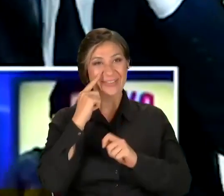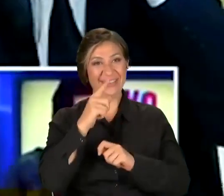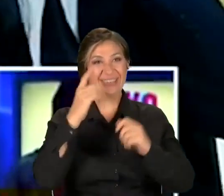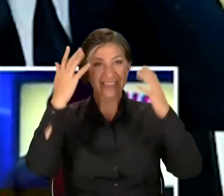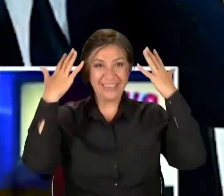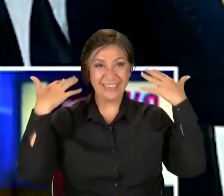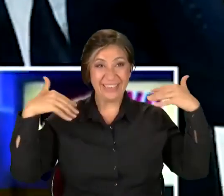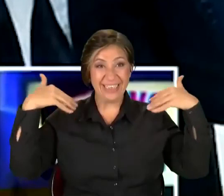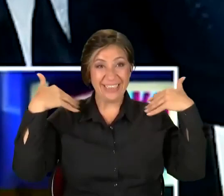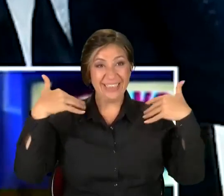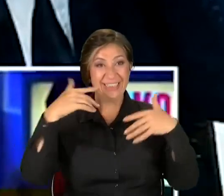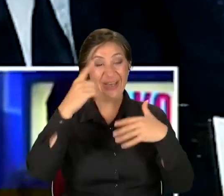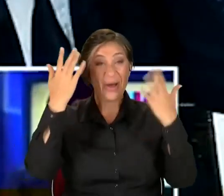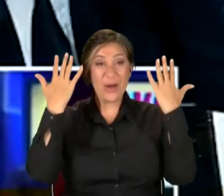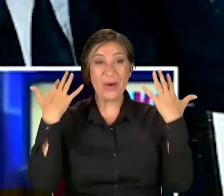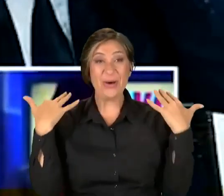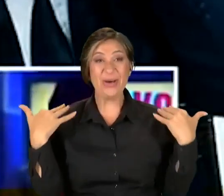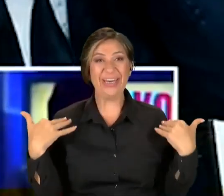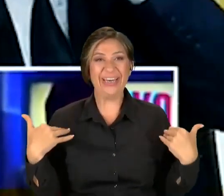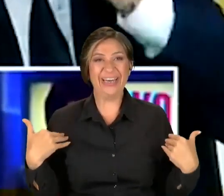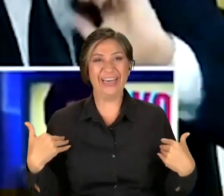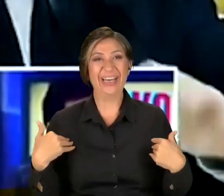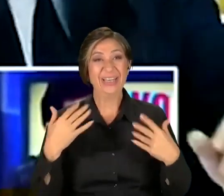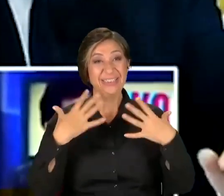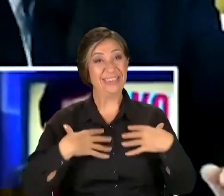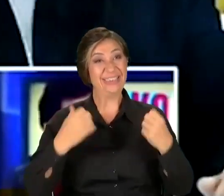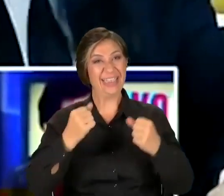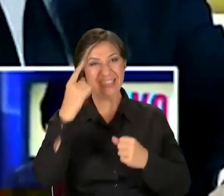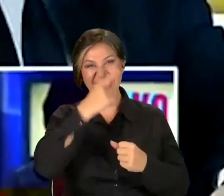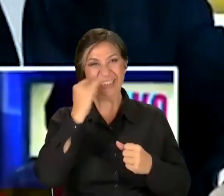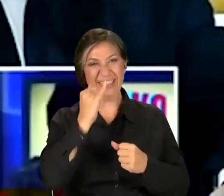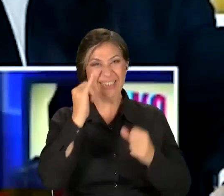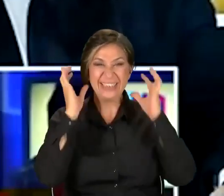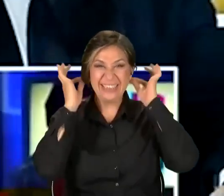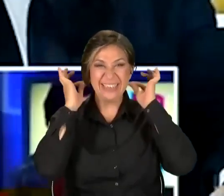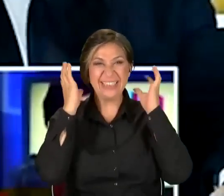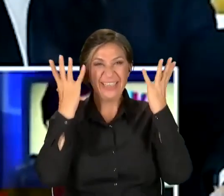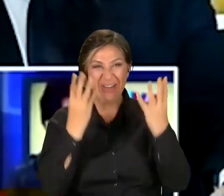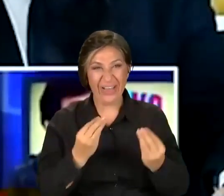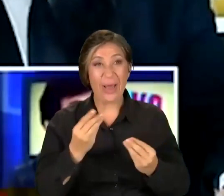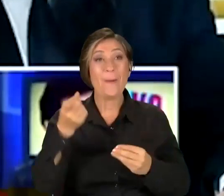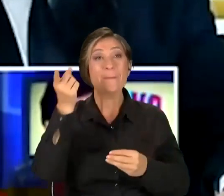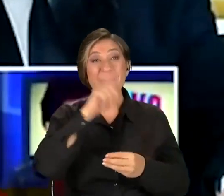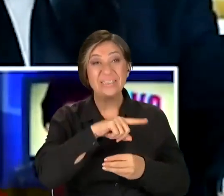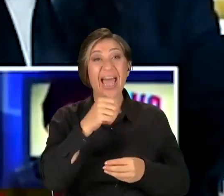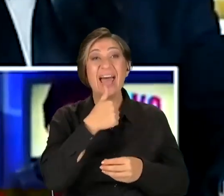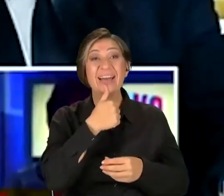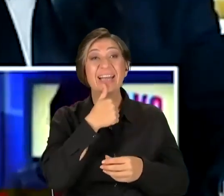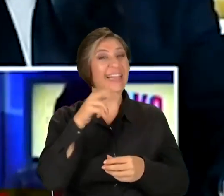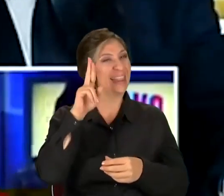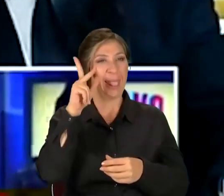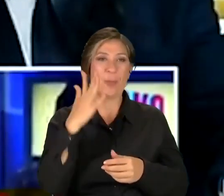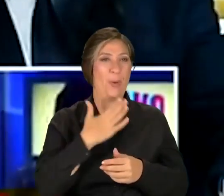Saçlarını bu kadar uzatabilmiş, bu kadar sağlıklı ve çirkin saçları olan başka